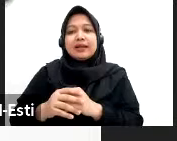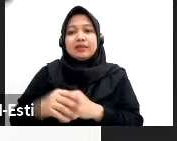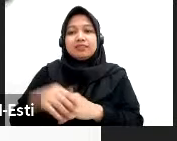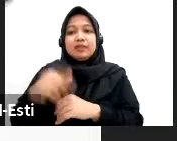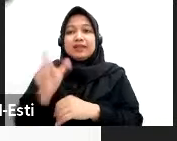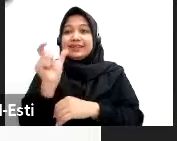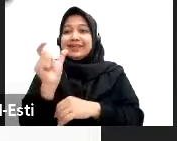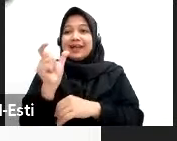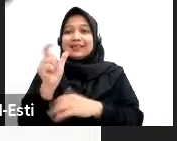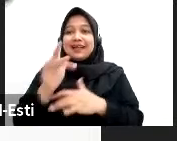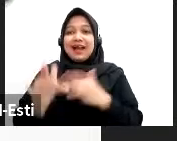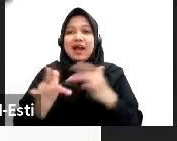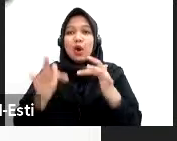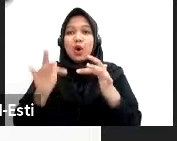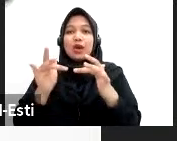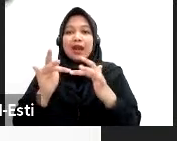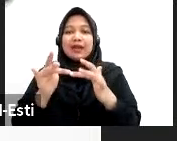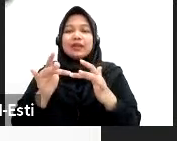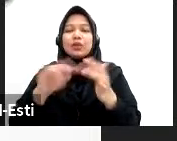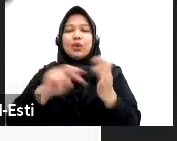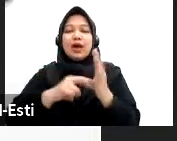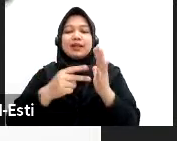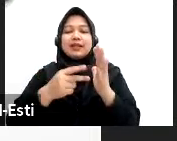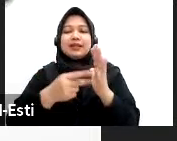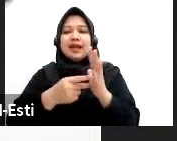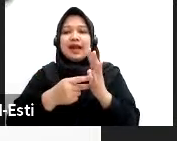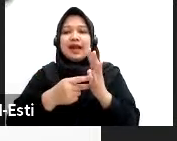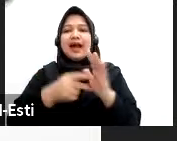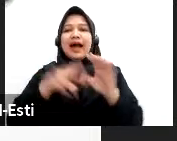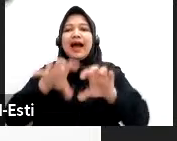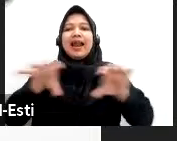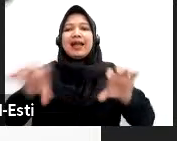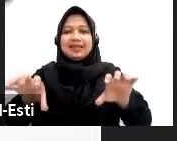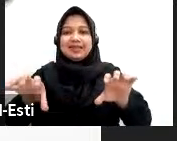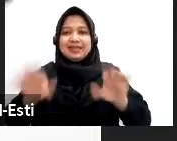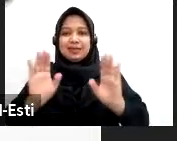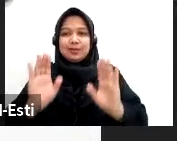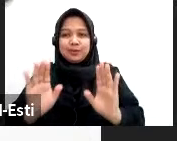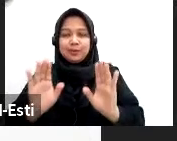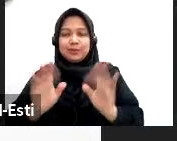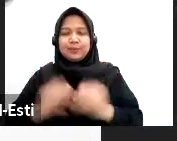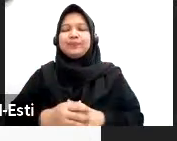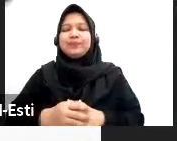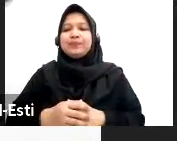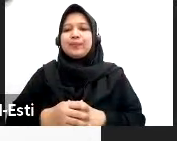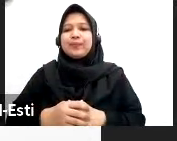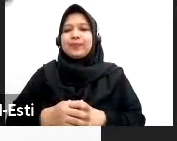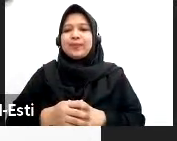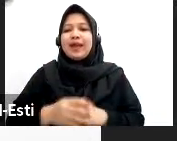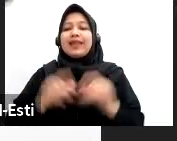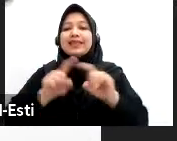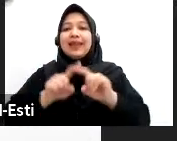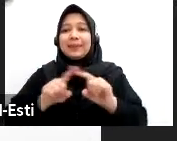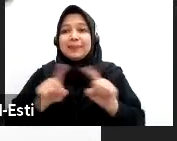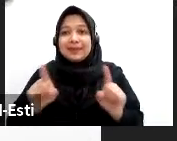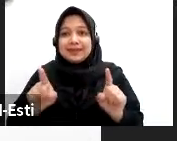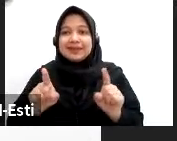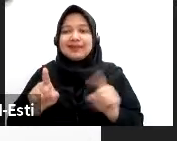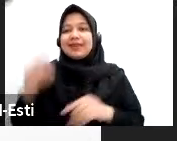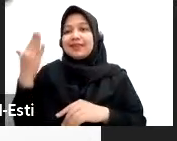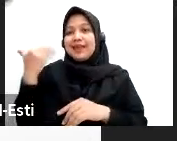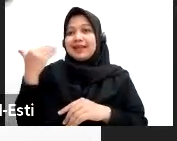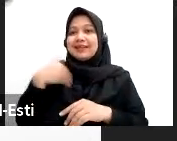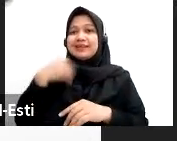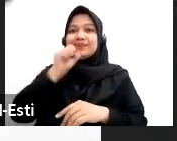itu merupakan sarana atau alat nah Namun demikian Tadi saya sudah